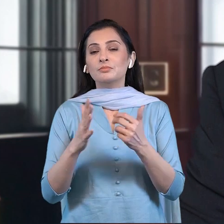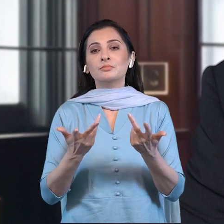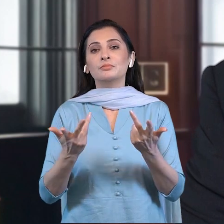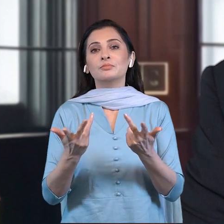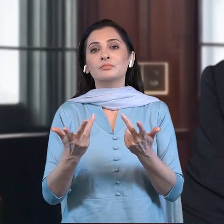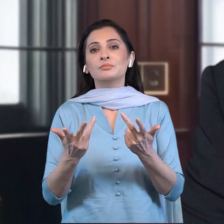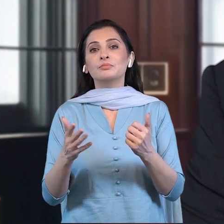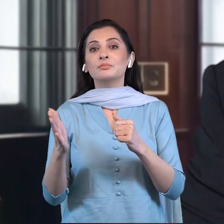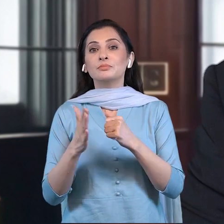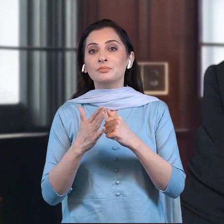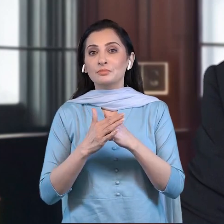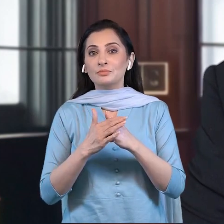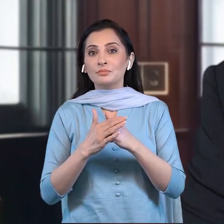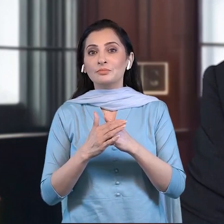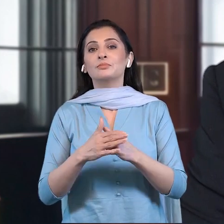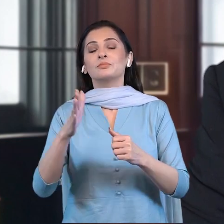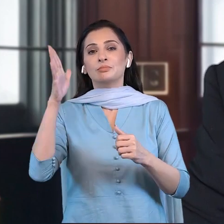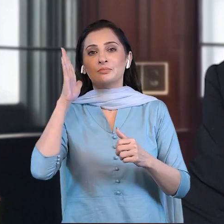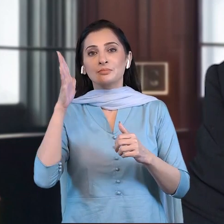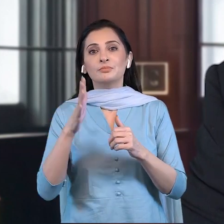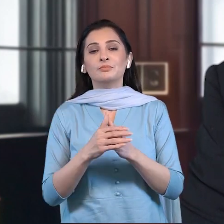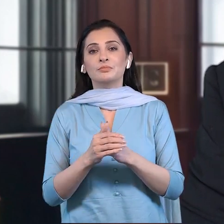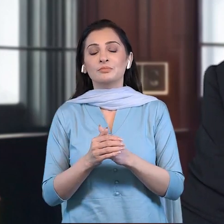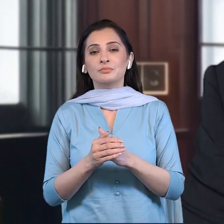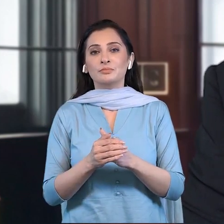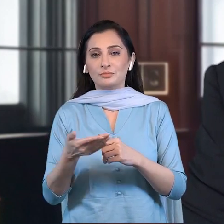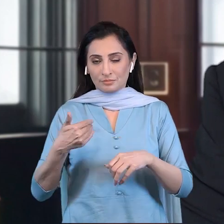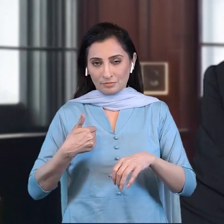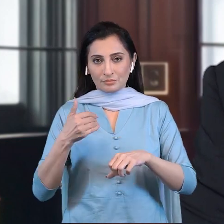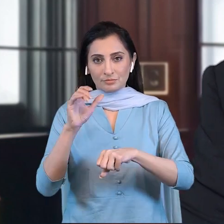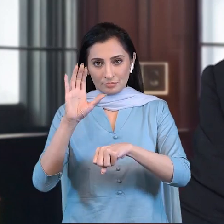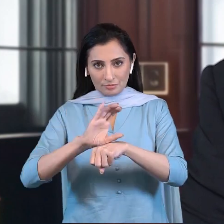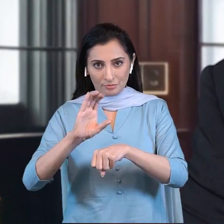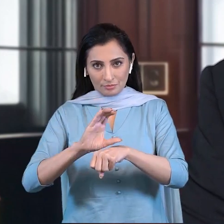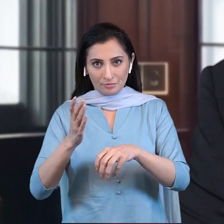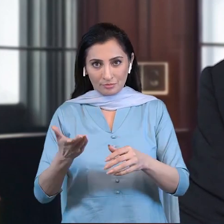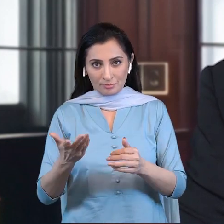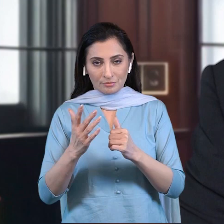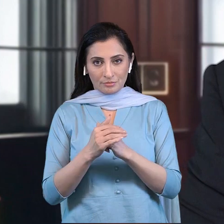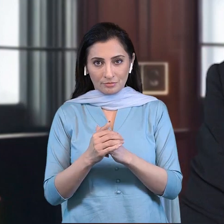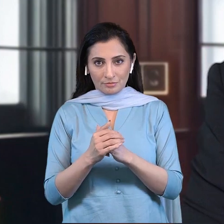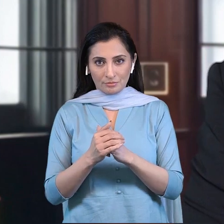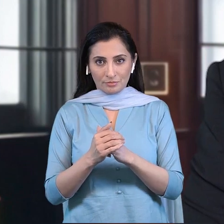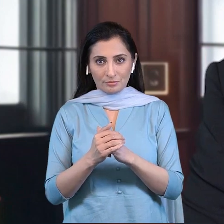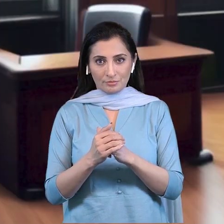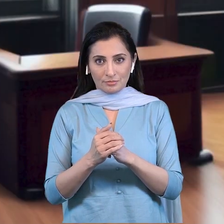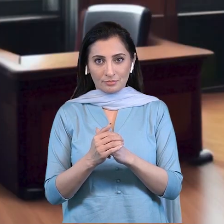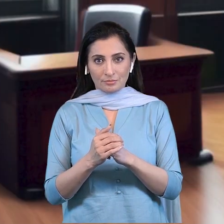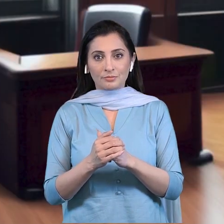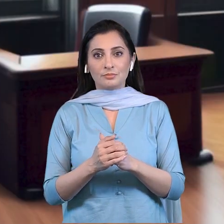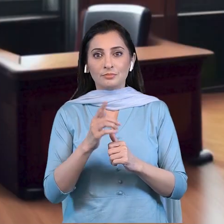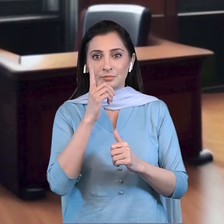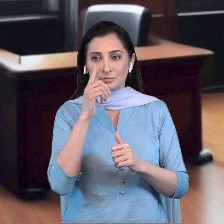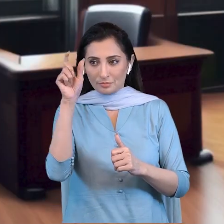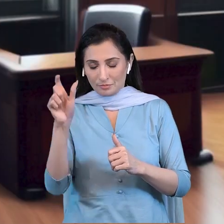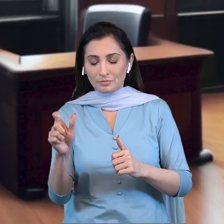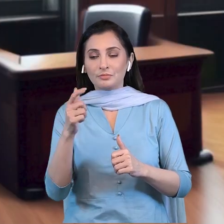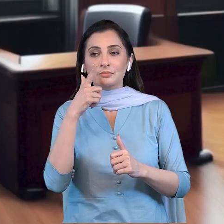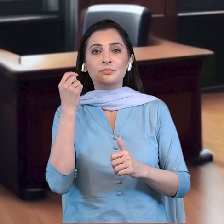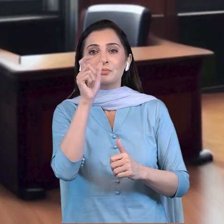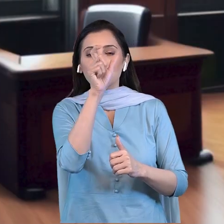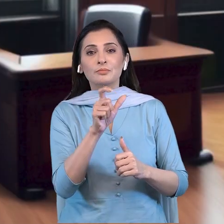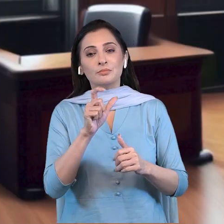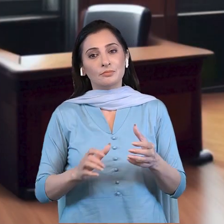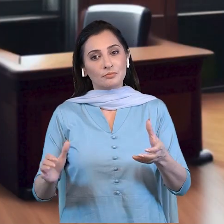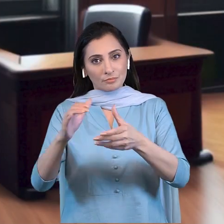گا۔ میرج ایک اسلام نے، ہمارے مذہب نے، ایک میل اور